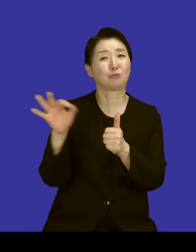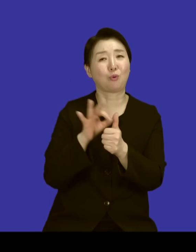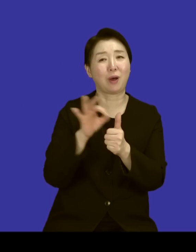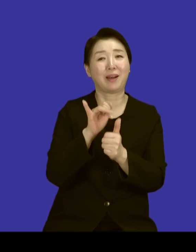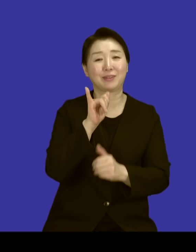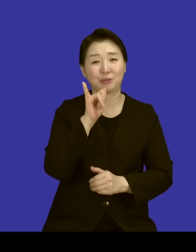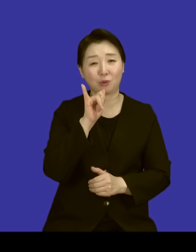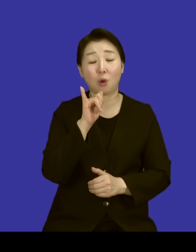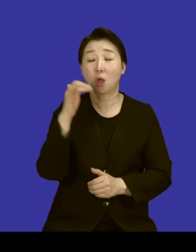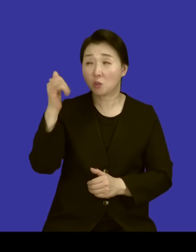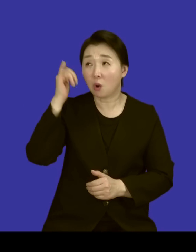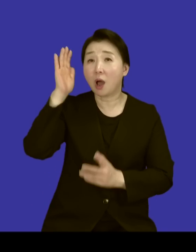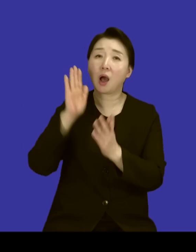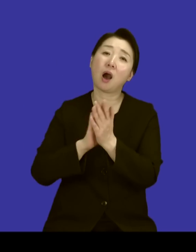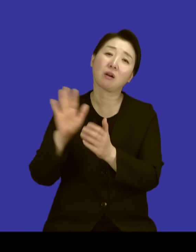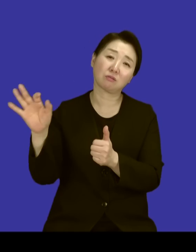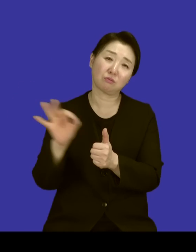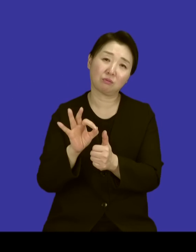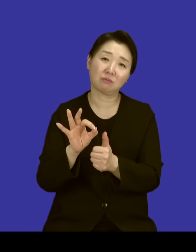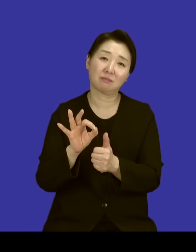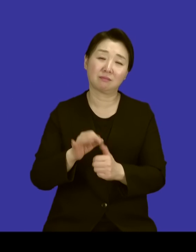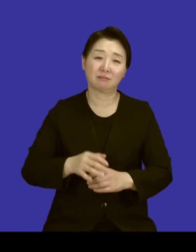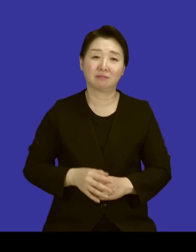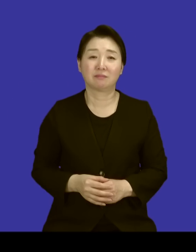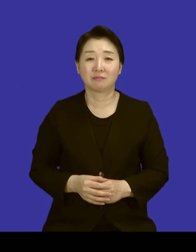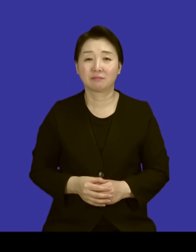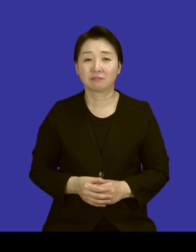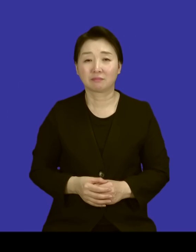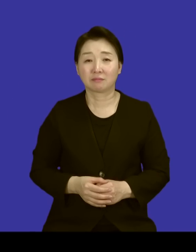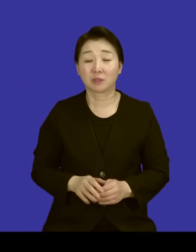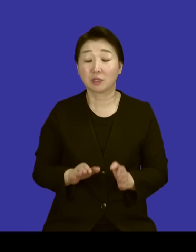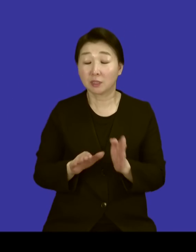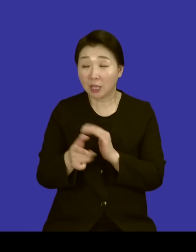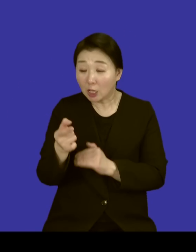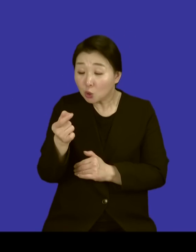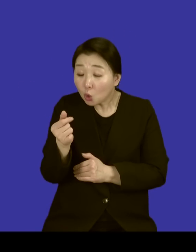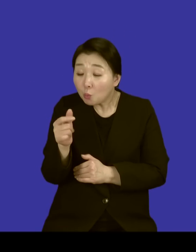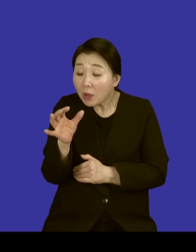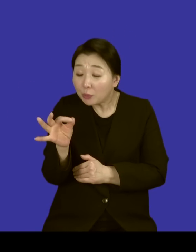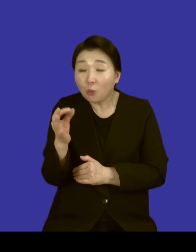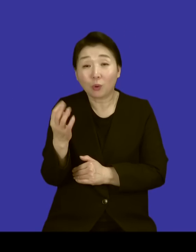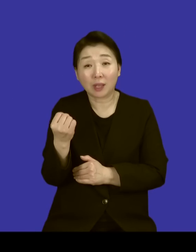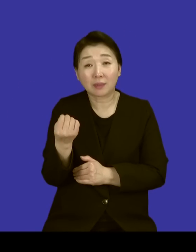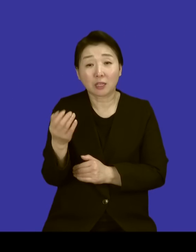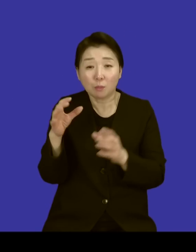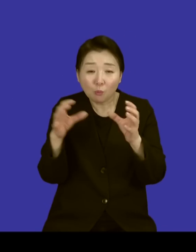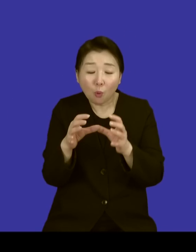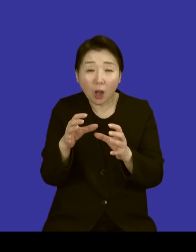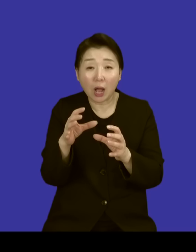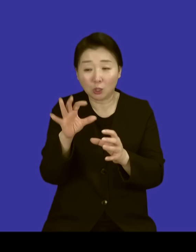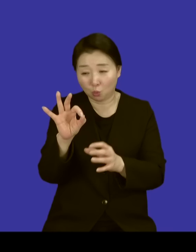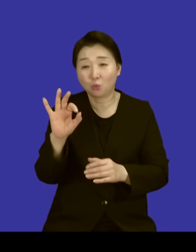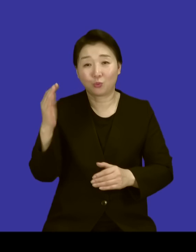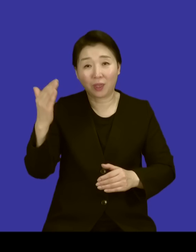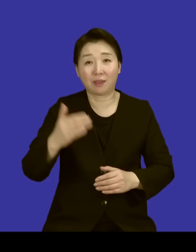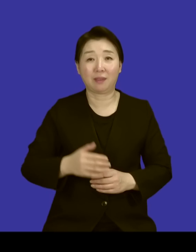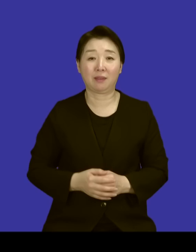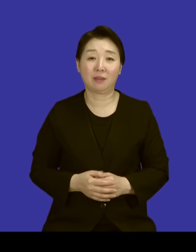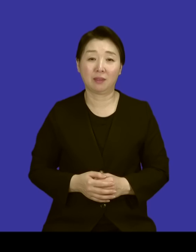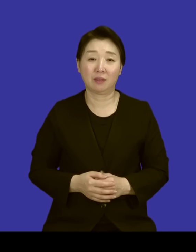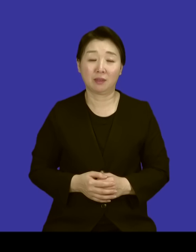그럼 뭐 연락을 주시고 이렇게 하셔서. 예. 그러면 이제 그게 작아 보여도 이렇게 모으니까 돈이 좀 되더라고요. 그걸로